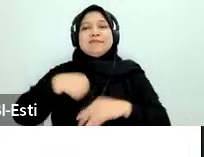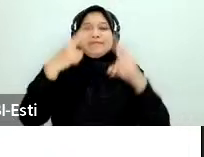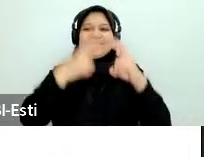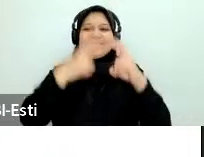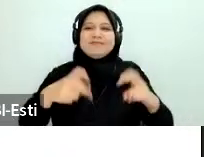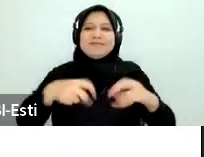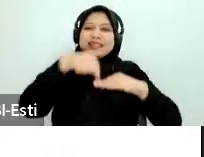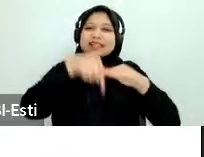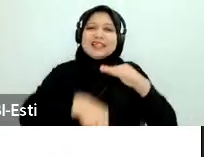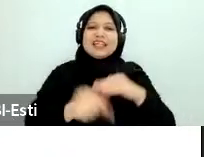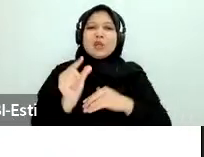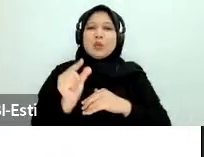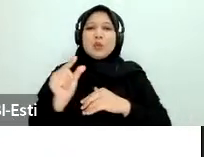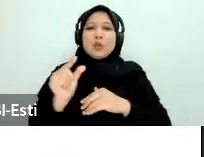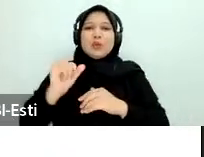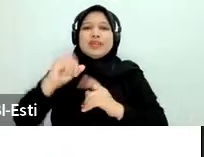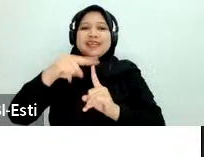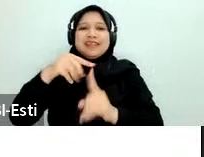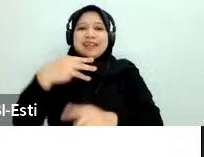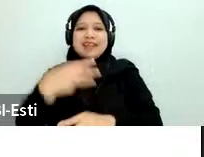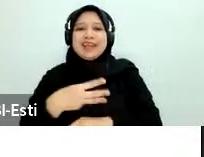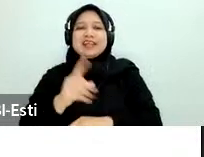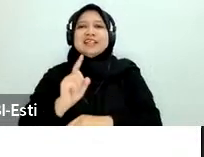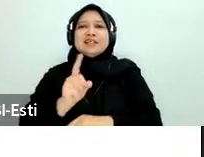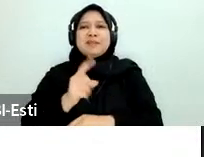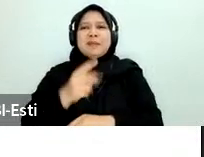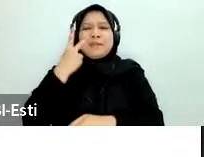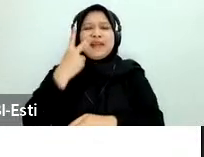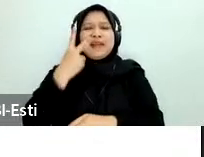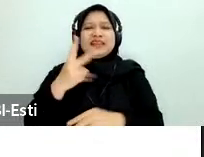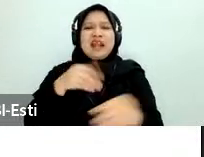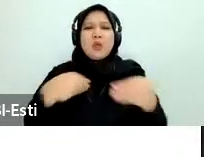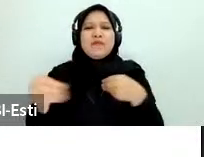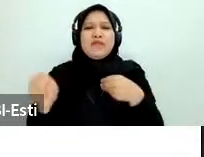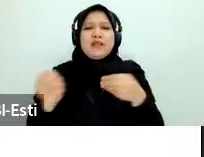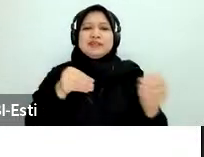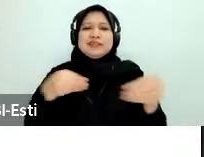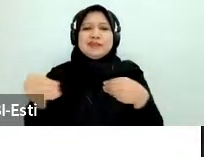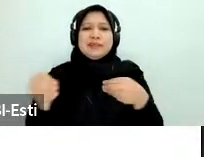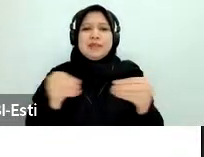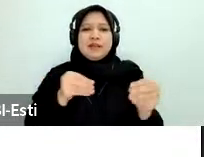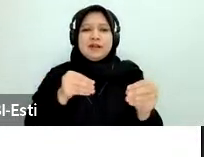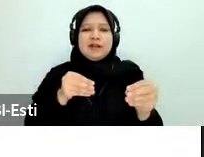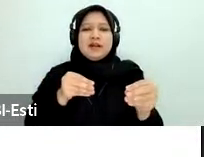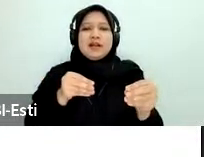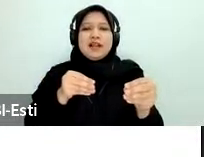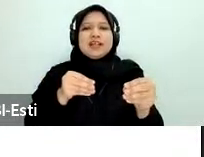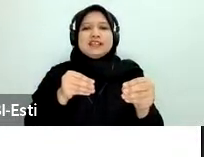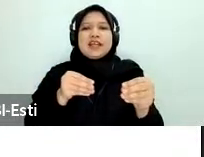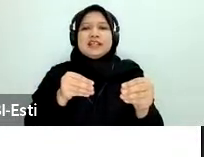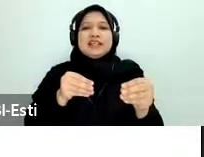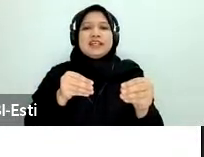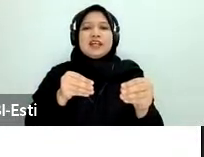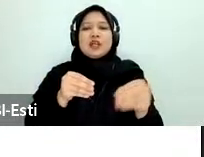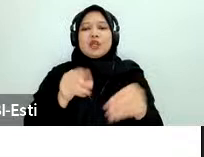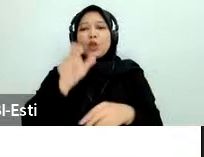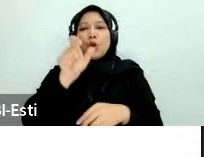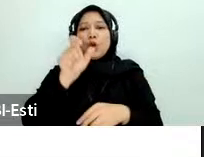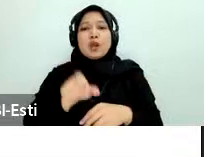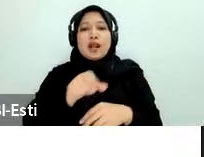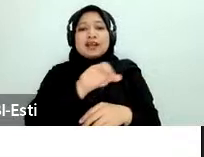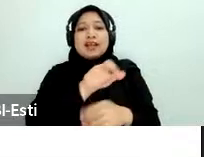seperti lentur sekali ya gitu ya jadi oh seperti diserahkan kepada pelapor atau orang punya relief